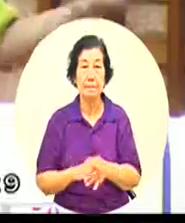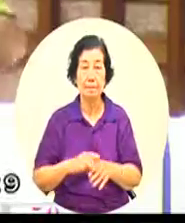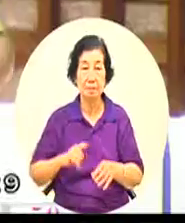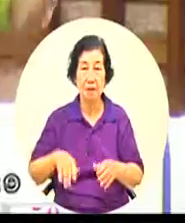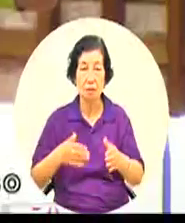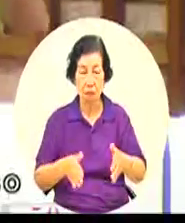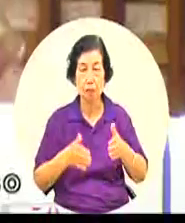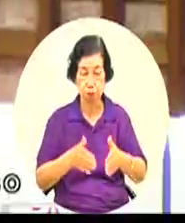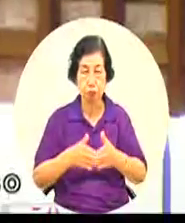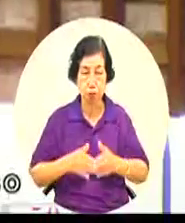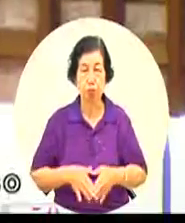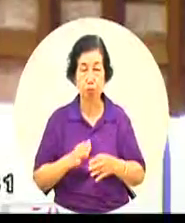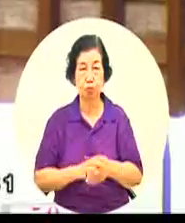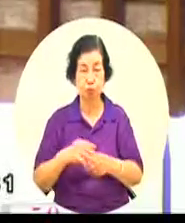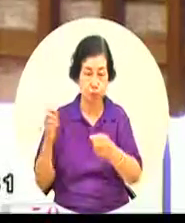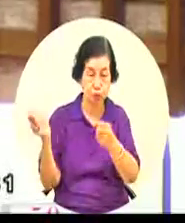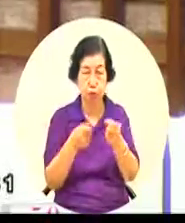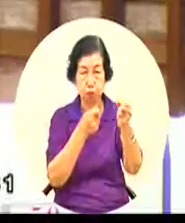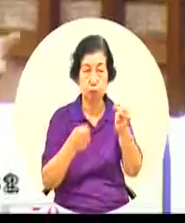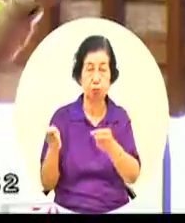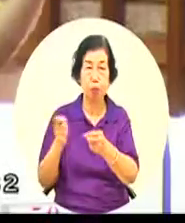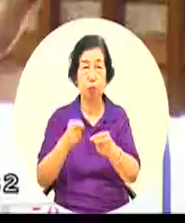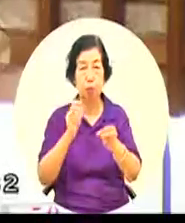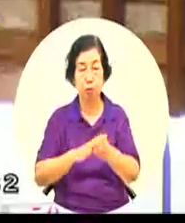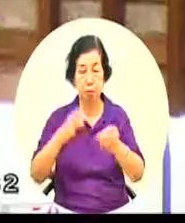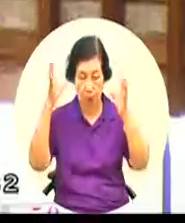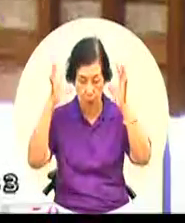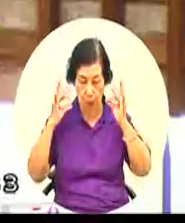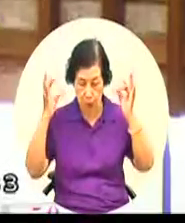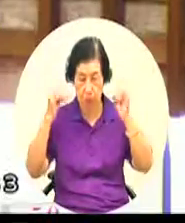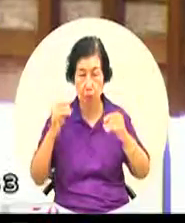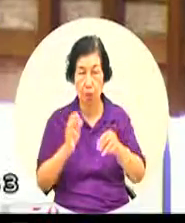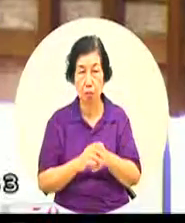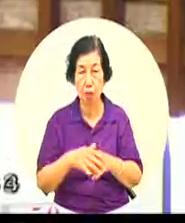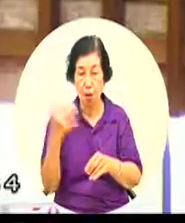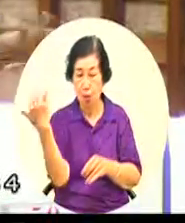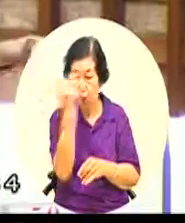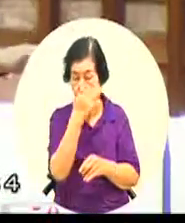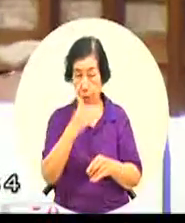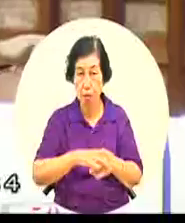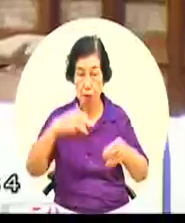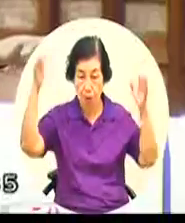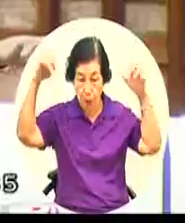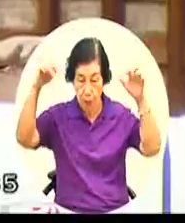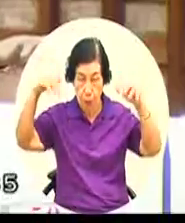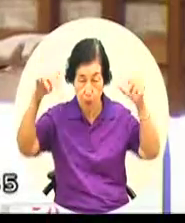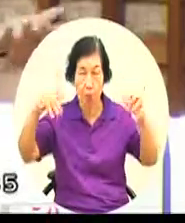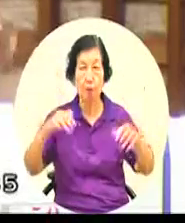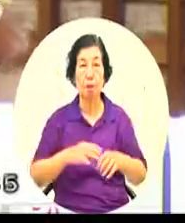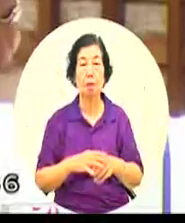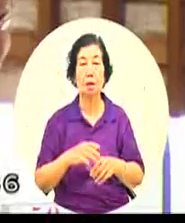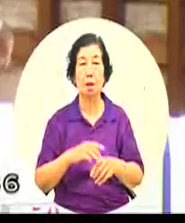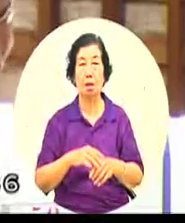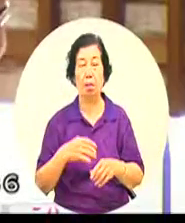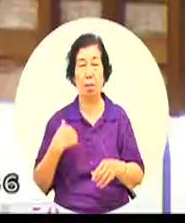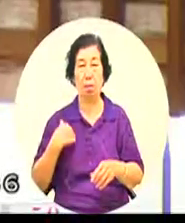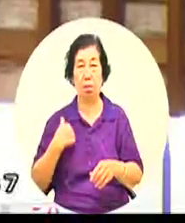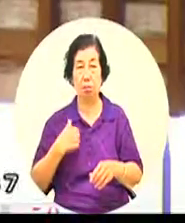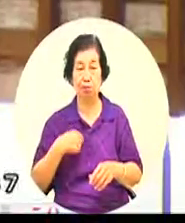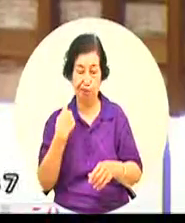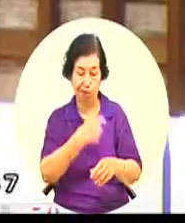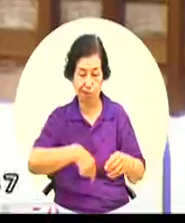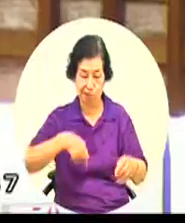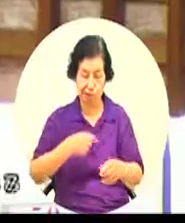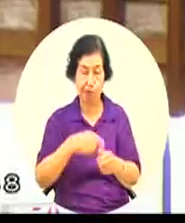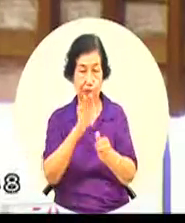因为你就知影咧拍球拢绝对流汗嘛。啊，你流汗的时阵，常常落雨的时阵，我都压着雨啊。哦，安尼的时候对身体都